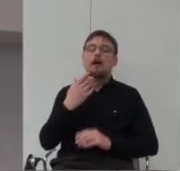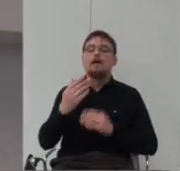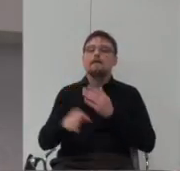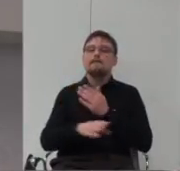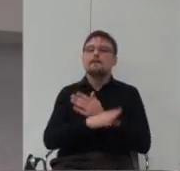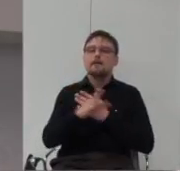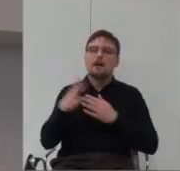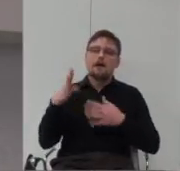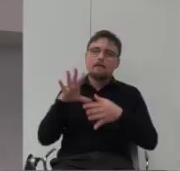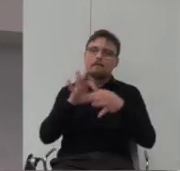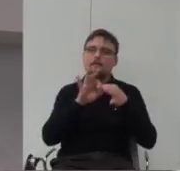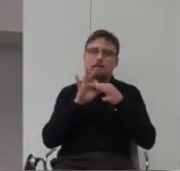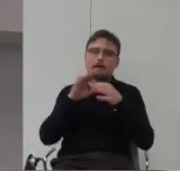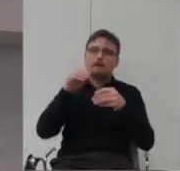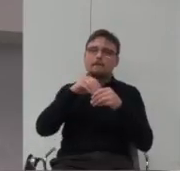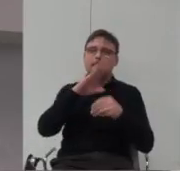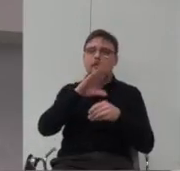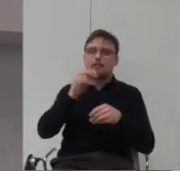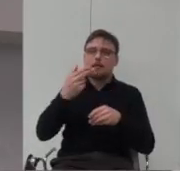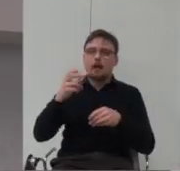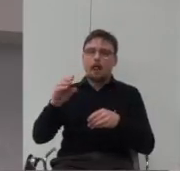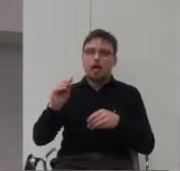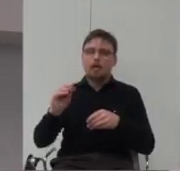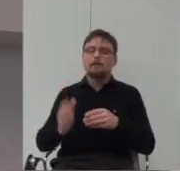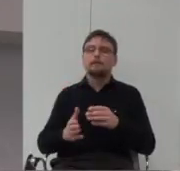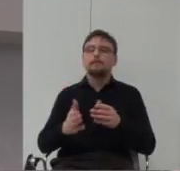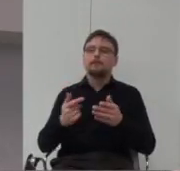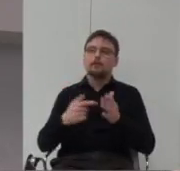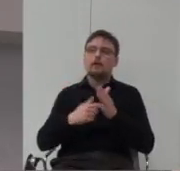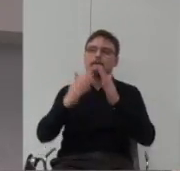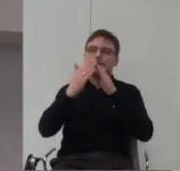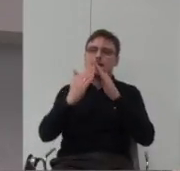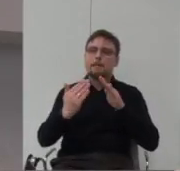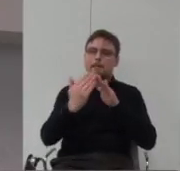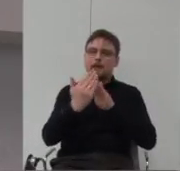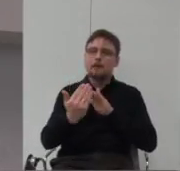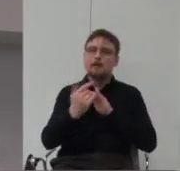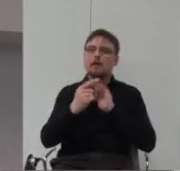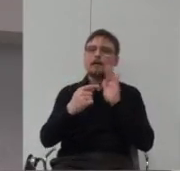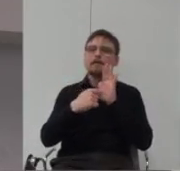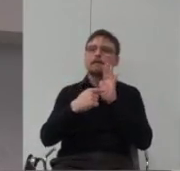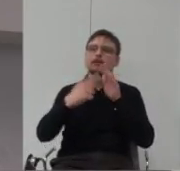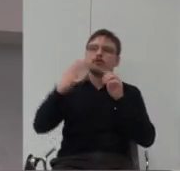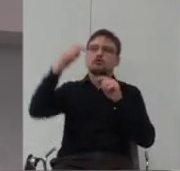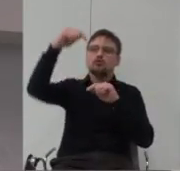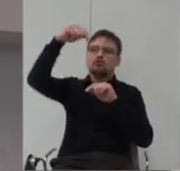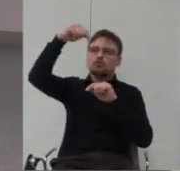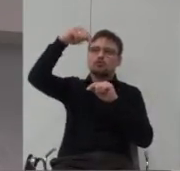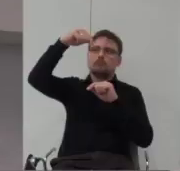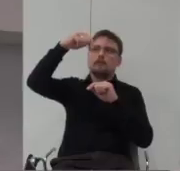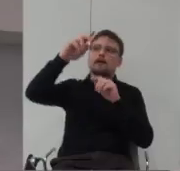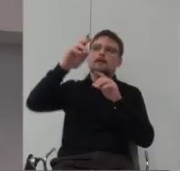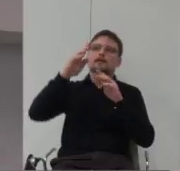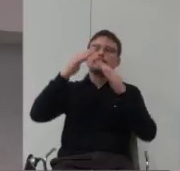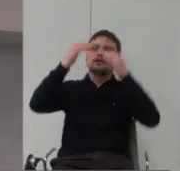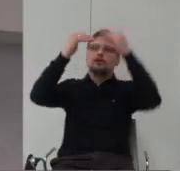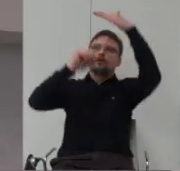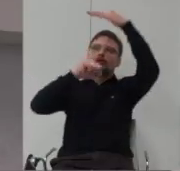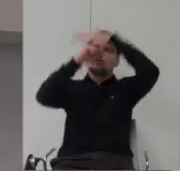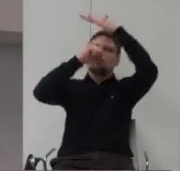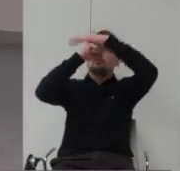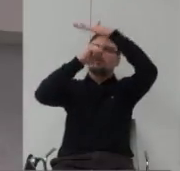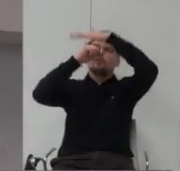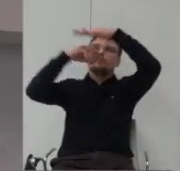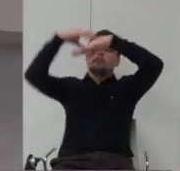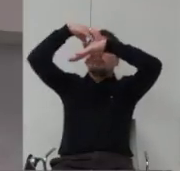to jeszcze tutaj bardzo ciekawa była ta związana z tym ekspozycja na Biennale, która właśnie była tą fizyczną